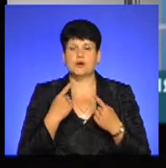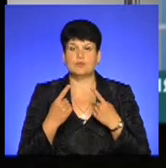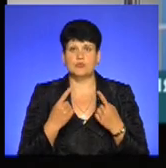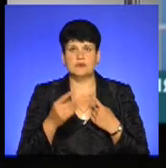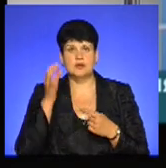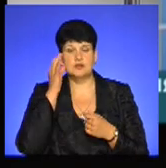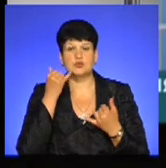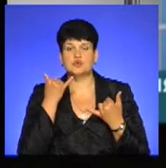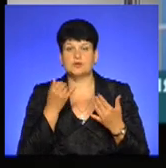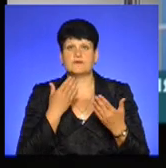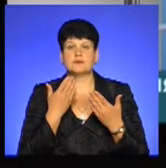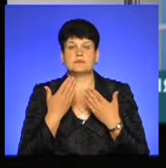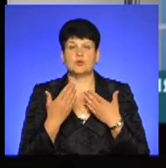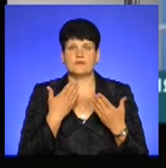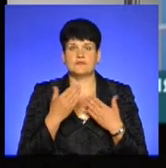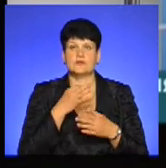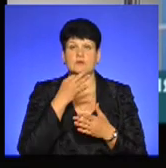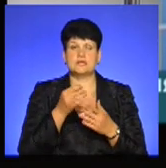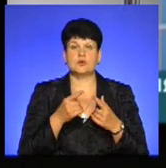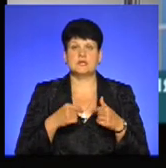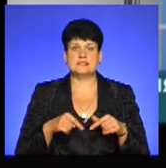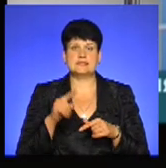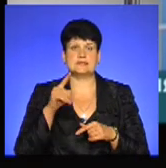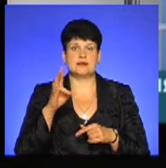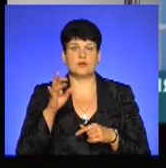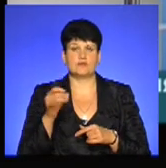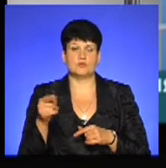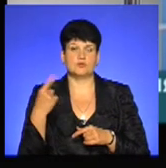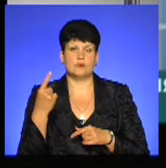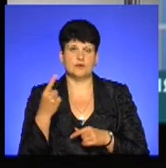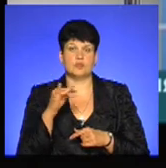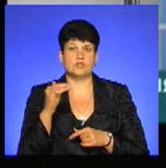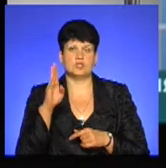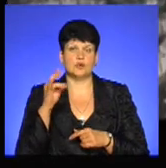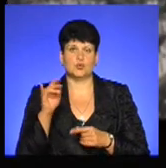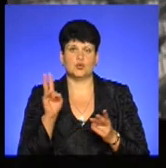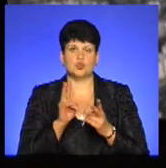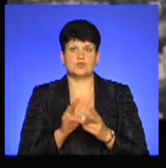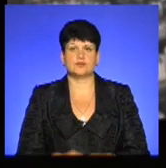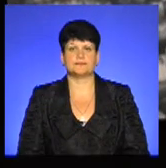спілкувалися з відповідальним за організацію ЗНО на Тернопільщині Юрієм Шенюком. До зустрічі в ефірі.